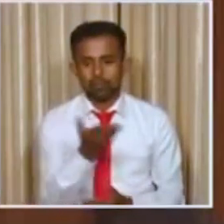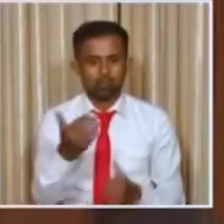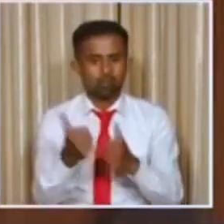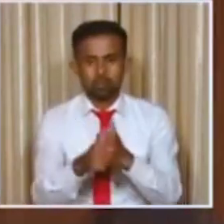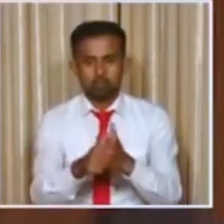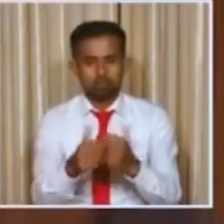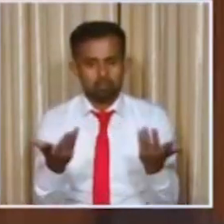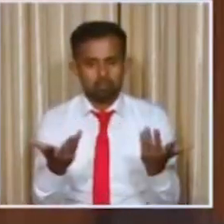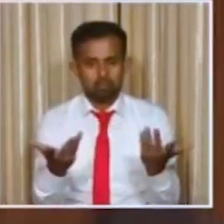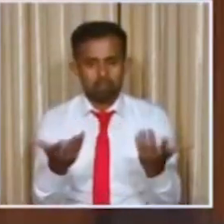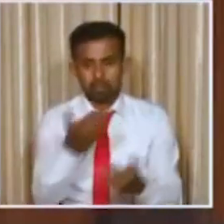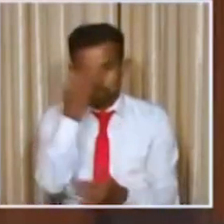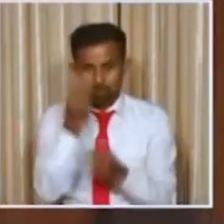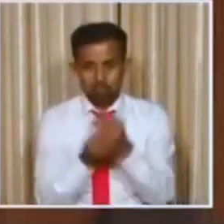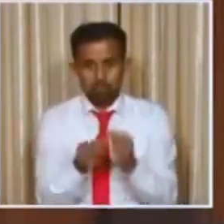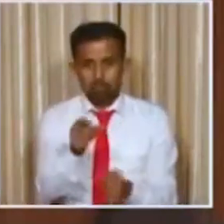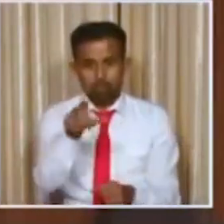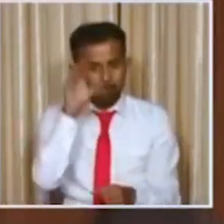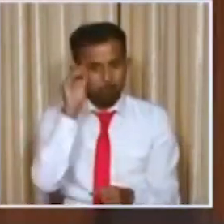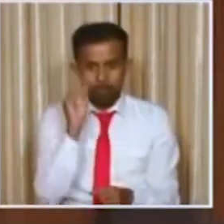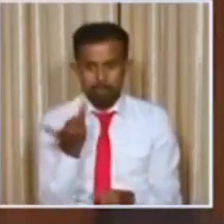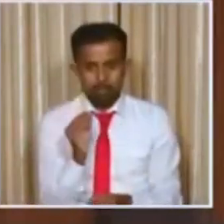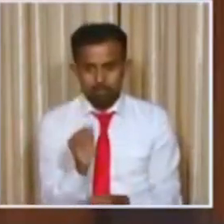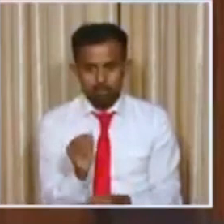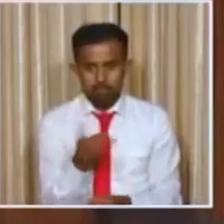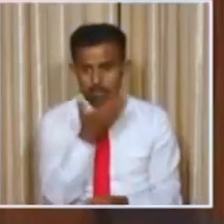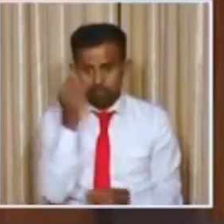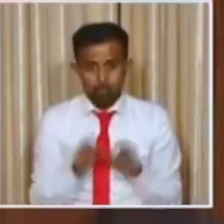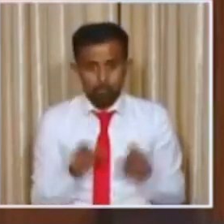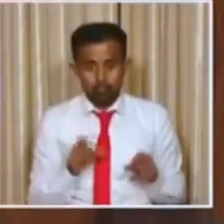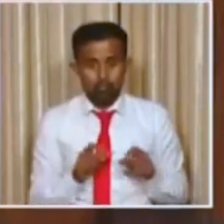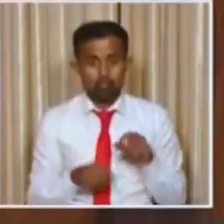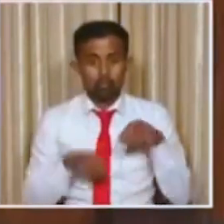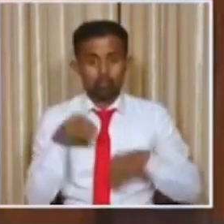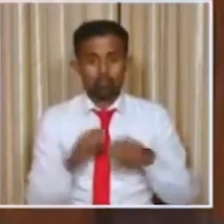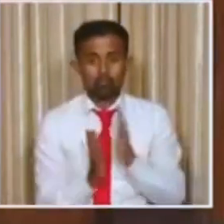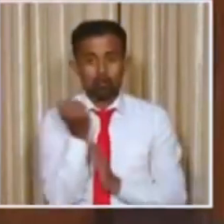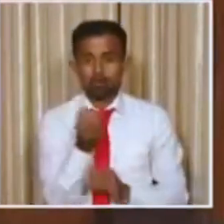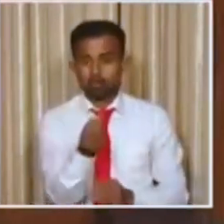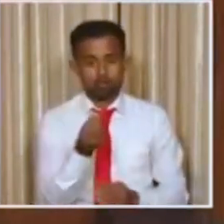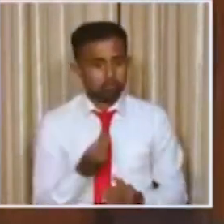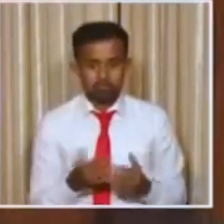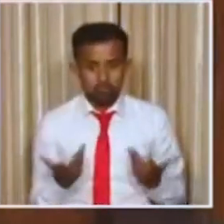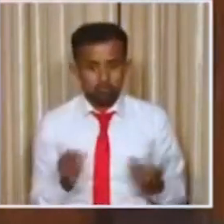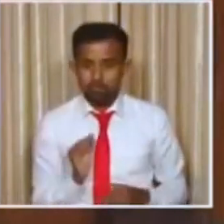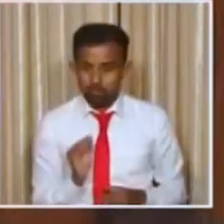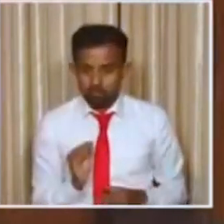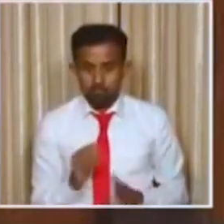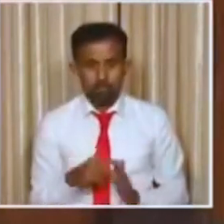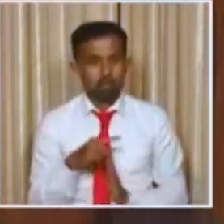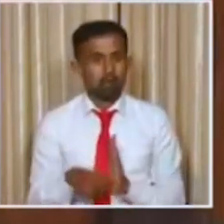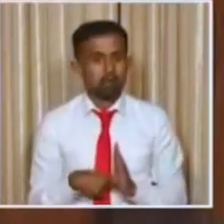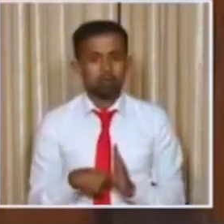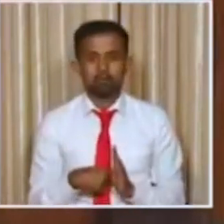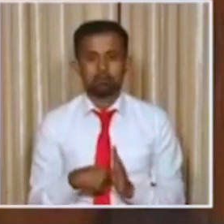மக்களை நீங்கள் அங்கீகரிக்காவிட்டால், தமிழ் மக்களுடைய அரசியல் உரிமை தர மறுத்தீர்கள் என்று சொன்னால் இந்த நாடு ஒரு பொழுதும் ஒரு சிறந்த ஒரு இடத்துக்கு வர